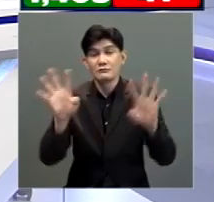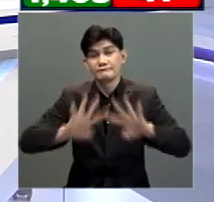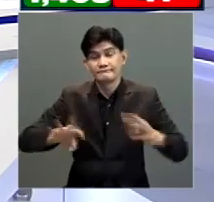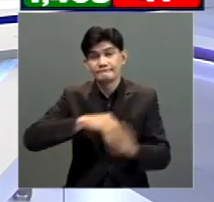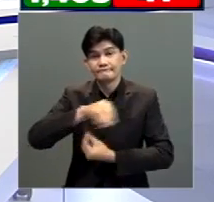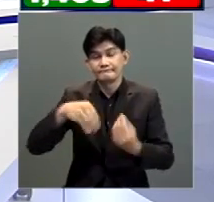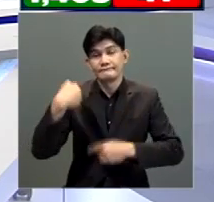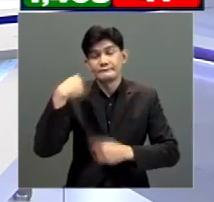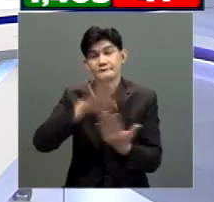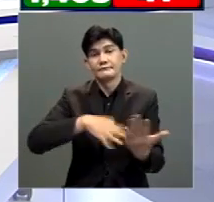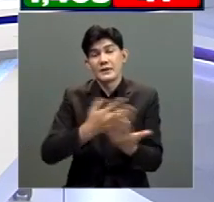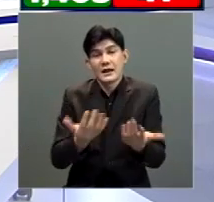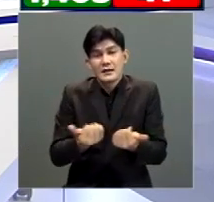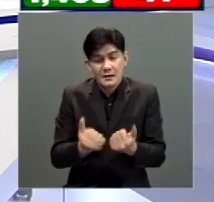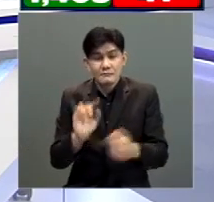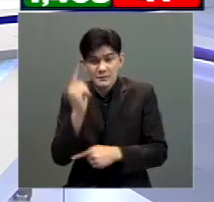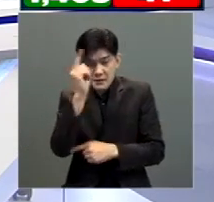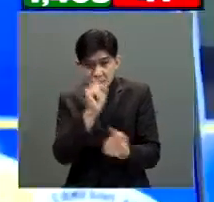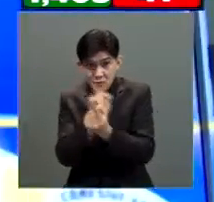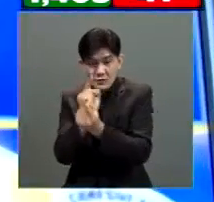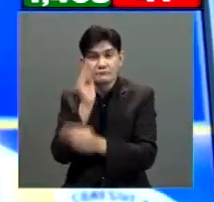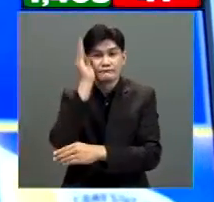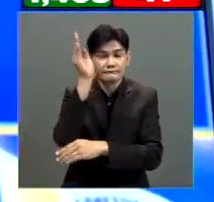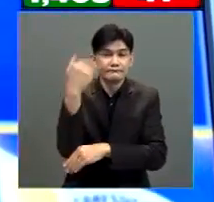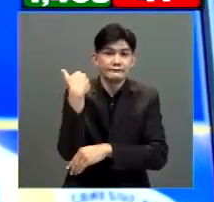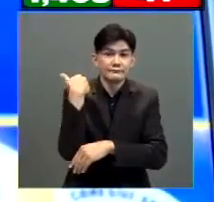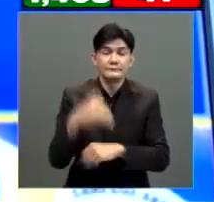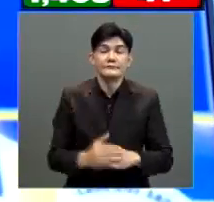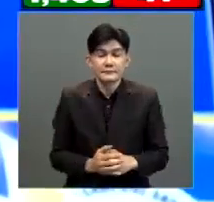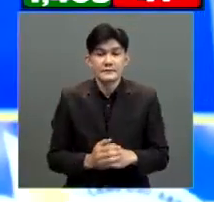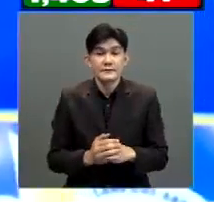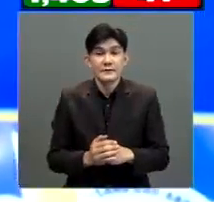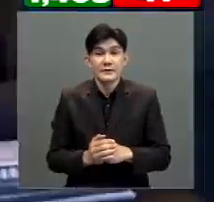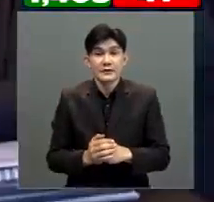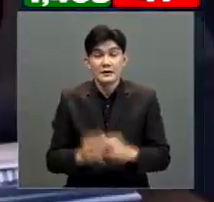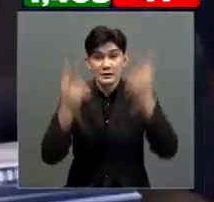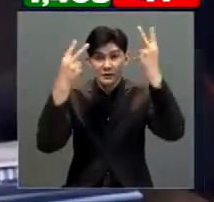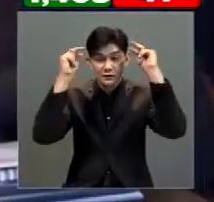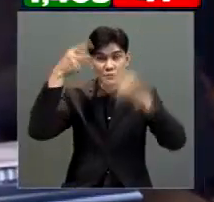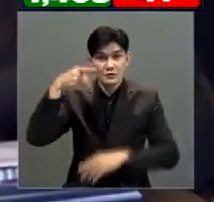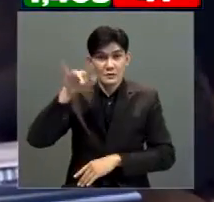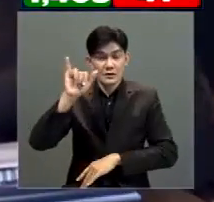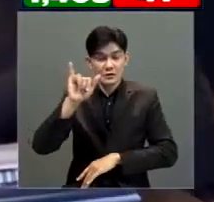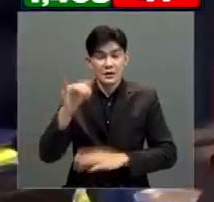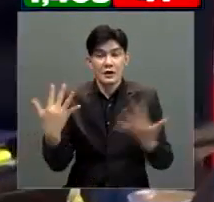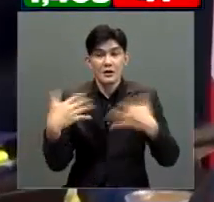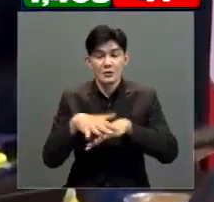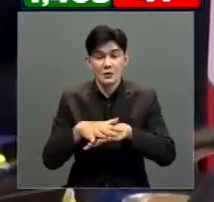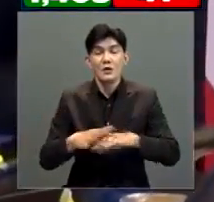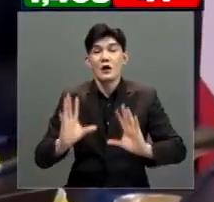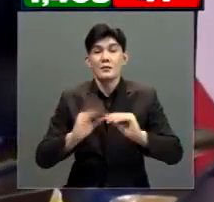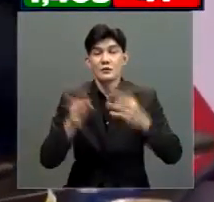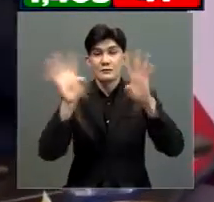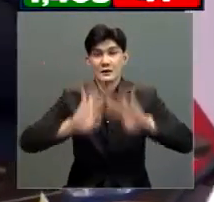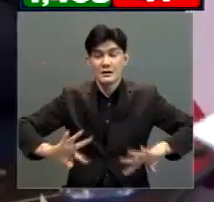เตรียมแผนในการรับมือความท้าทายใหม่ในอนาคตพลเอกประยุทธ์จันทร์โอชานายกรัฐมนตรีร่วมการประชุมสุดยอดอ